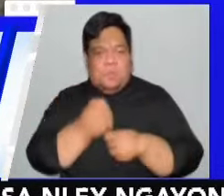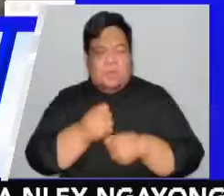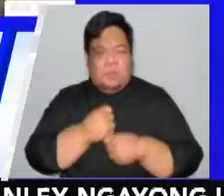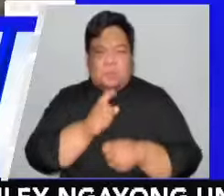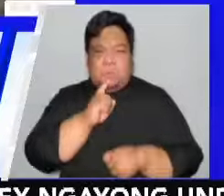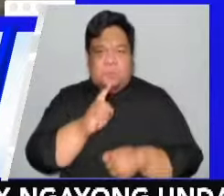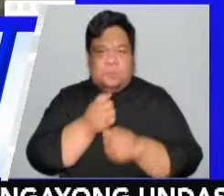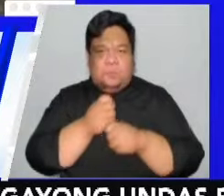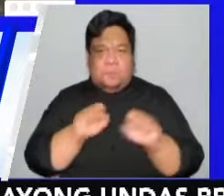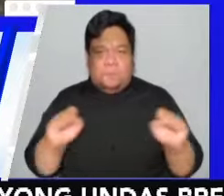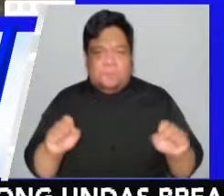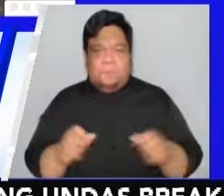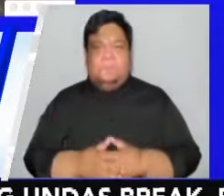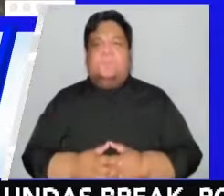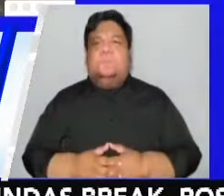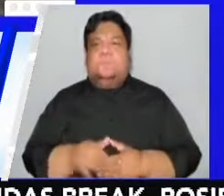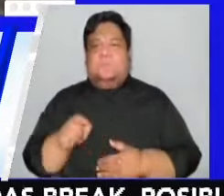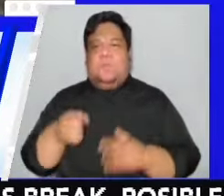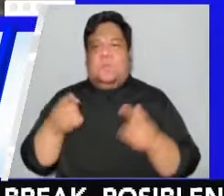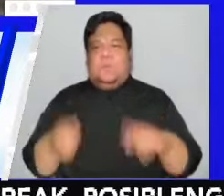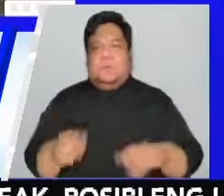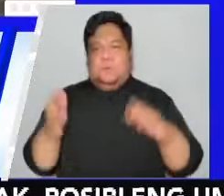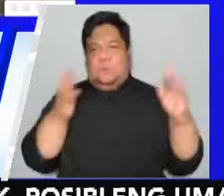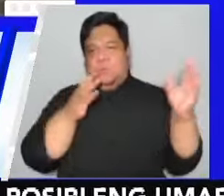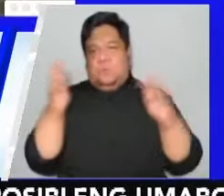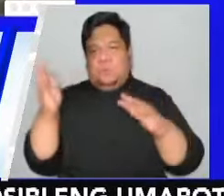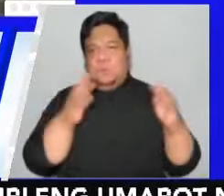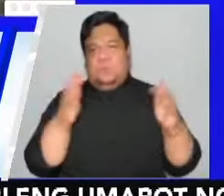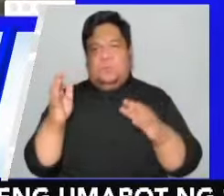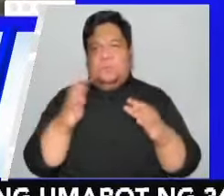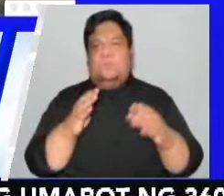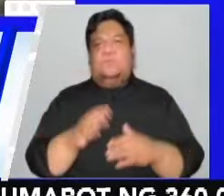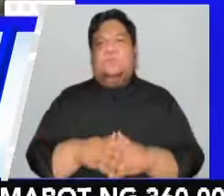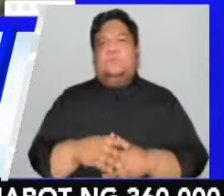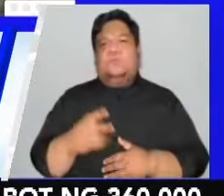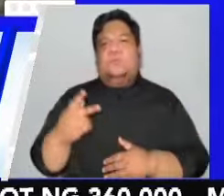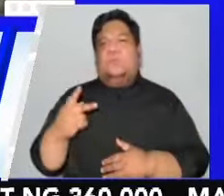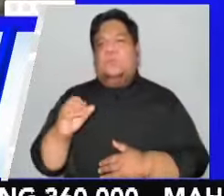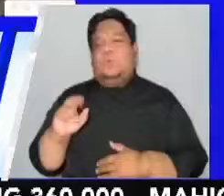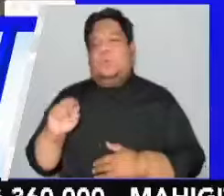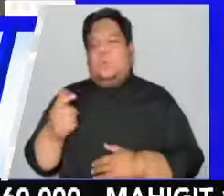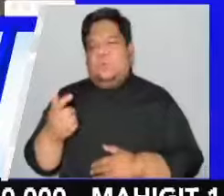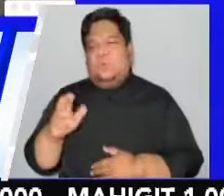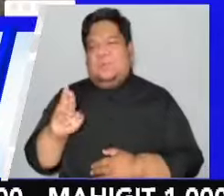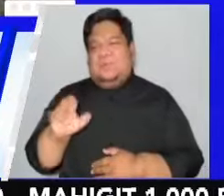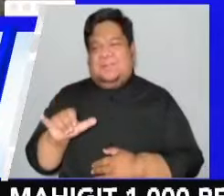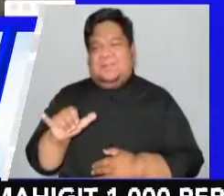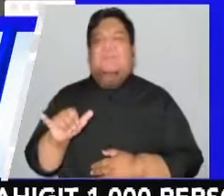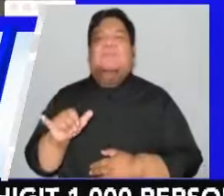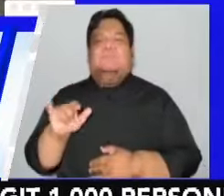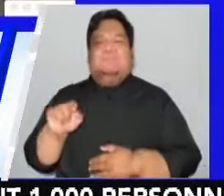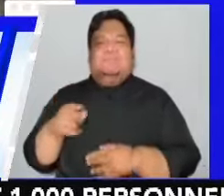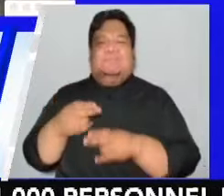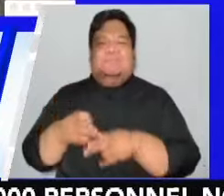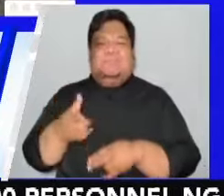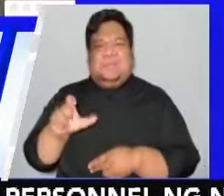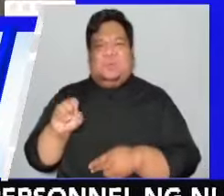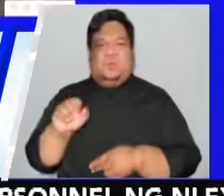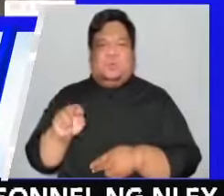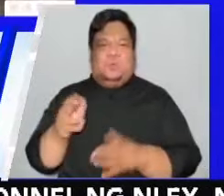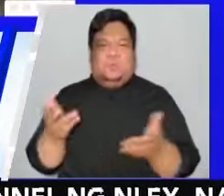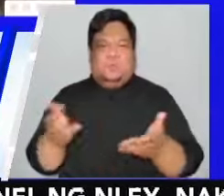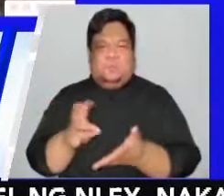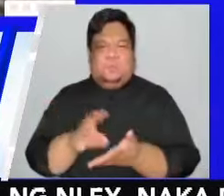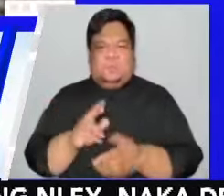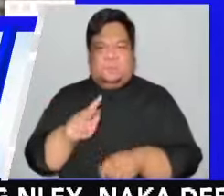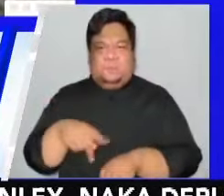itong super typhoon na si Kongrey na naramdaman nga ang lakas din ito dito sa bahati ko ng Taipei City.